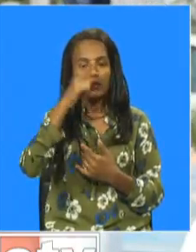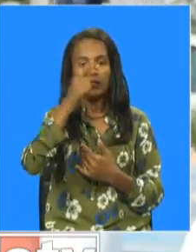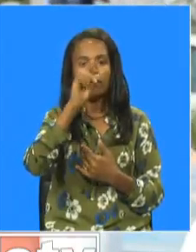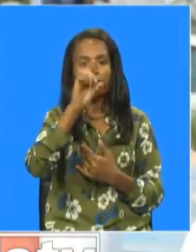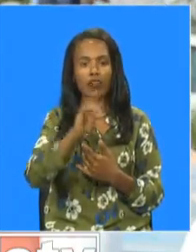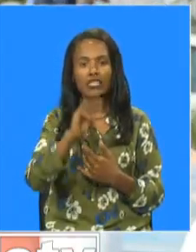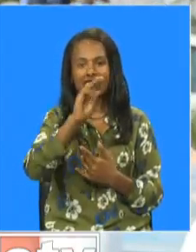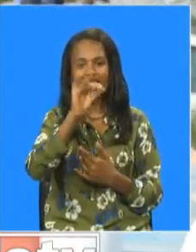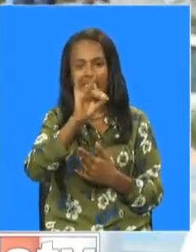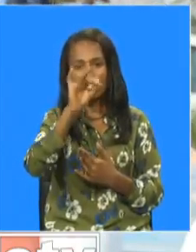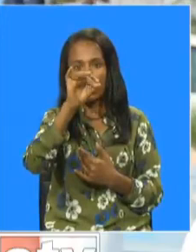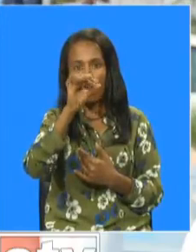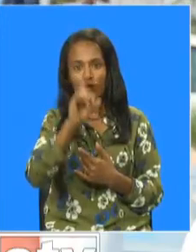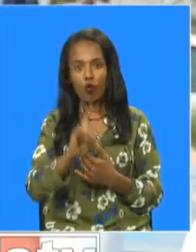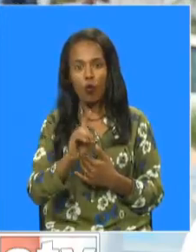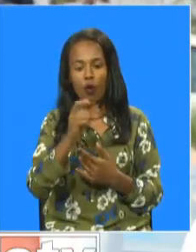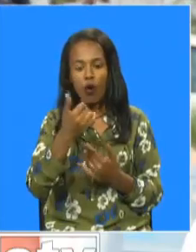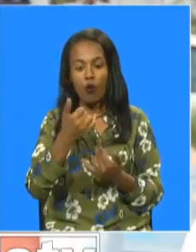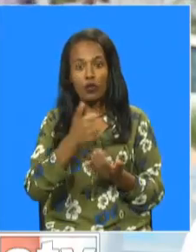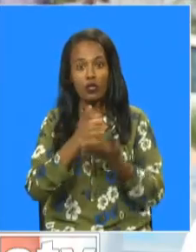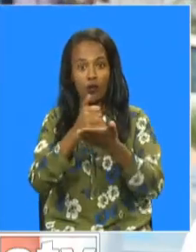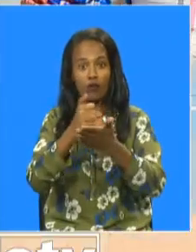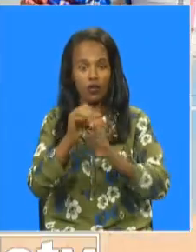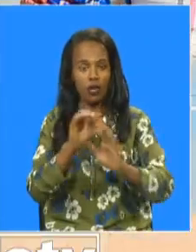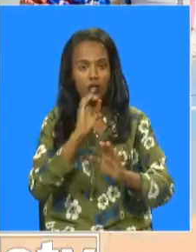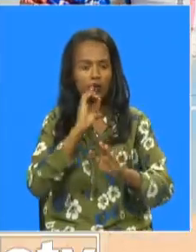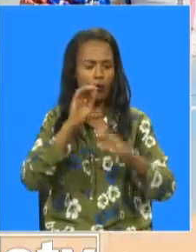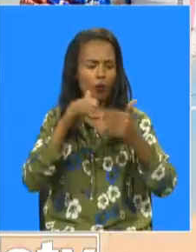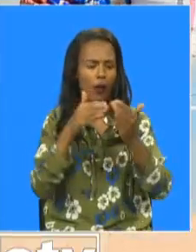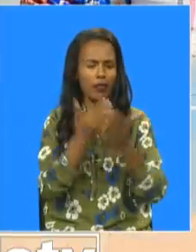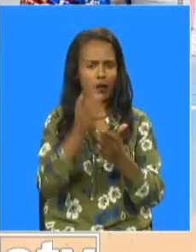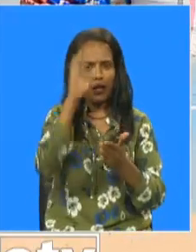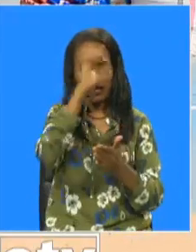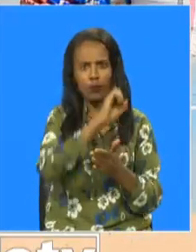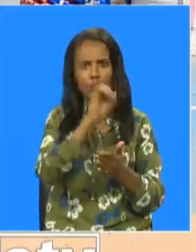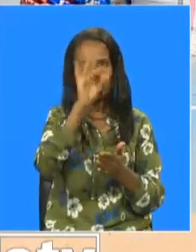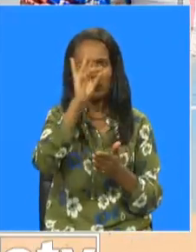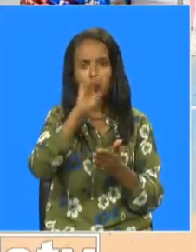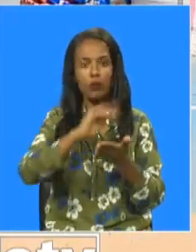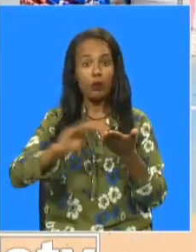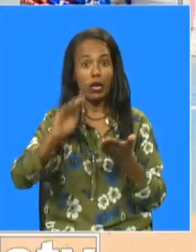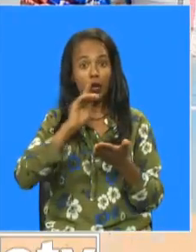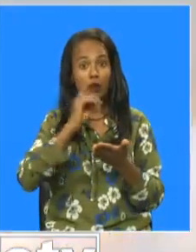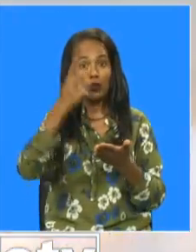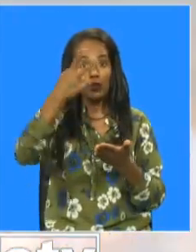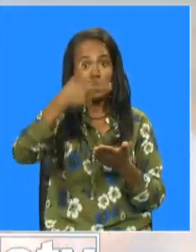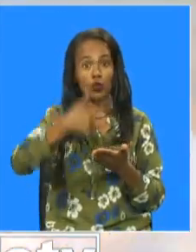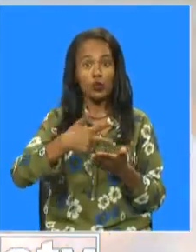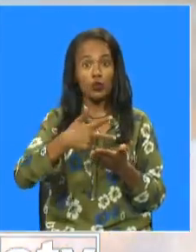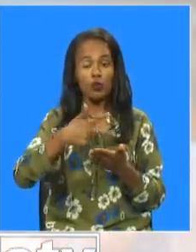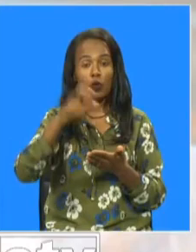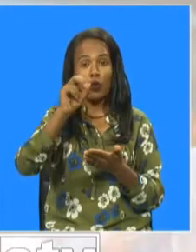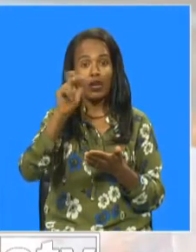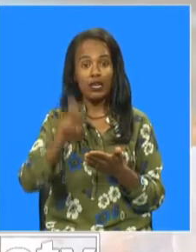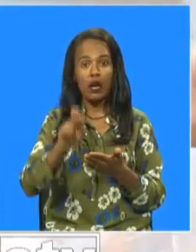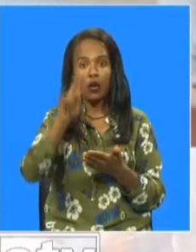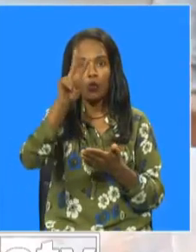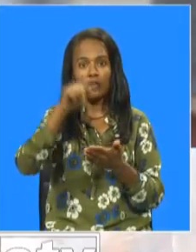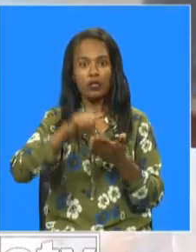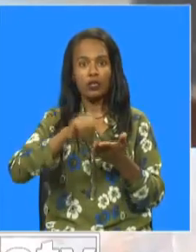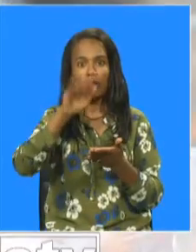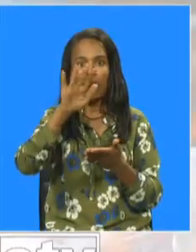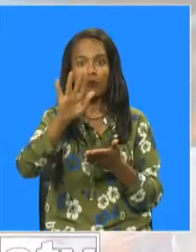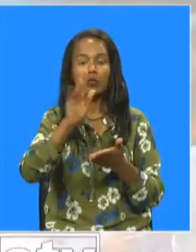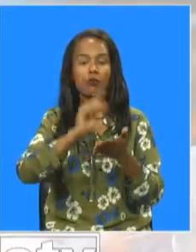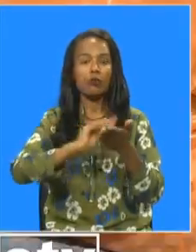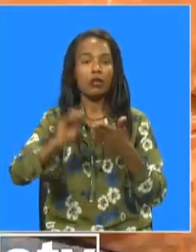ላፍቶ ወረዳ አንድ ላይ ነው ድጋፍ እያደረግን ያለ ነው። በአጠቃላይ ግምቱ 8 ሚሊየን ነው የሶስቱም ወረዳዎች። የንፋስ ስልክ ደግሞ ከ2.5 ሚሊየን